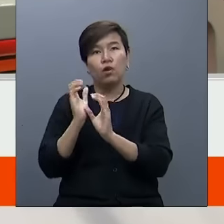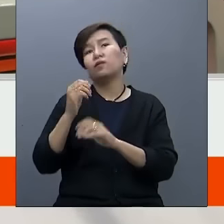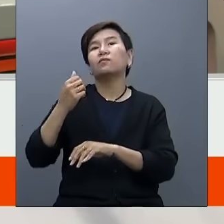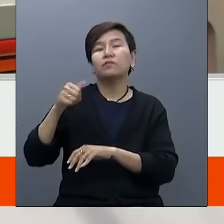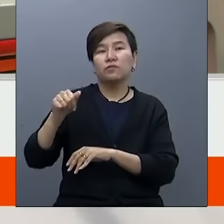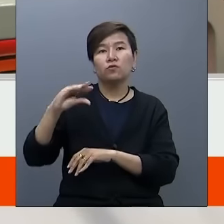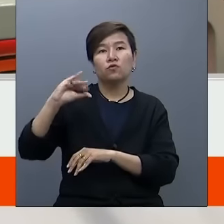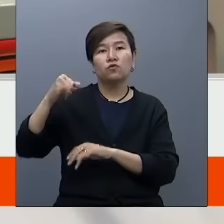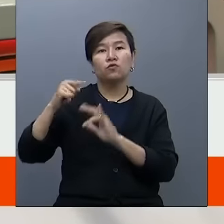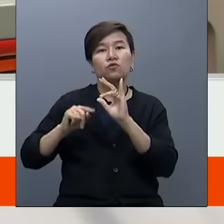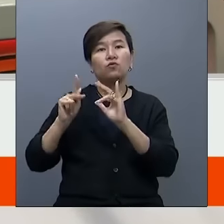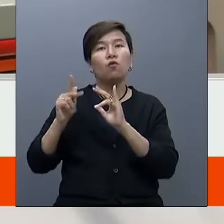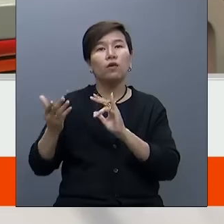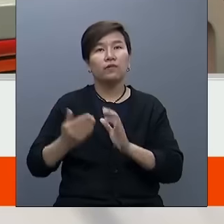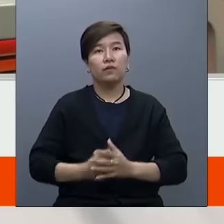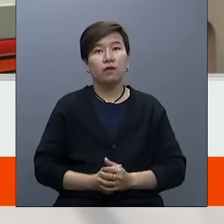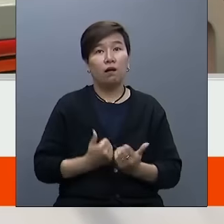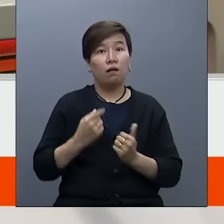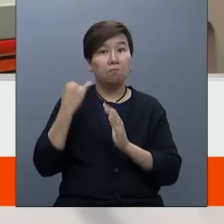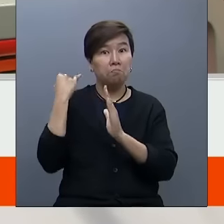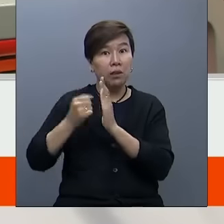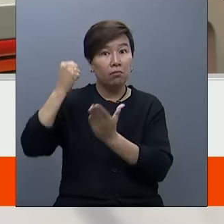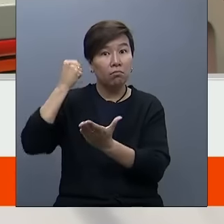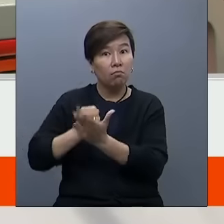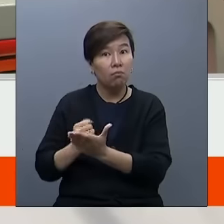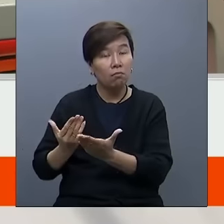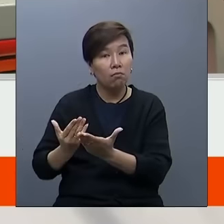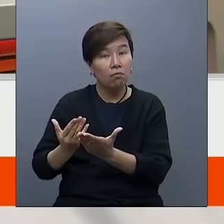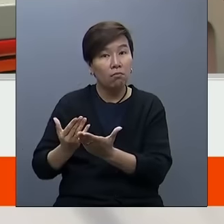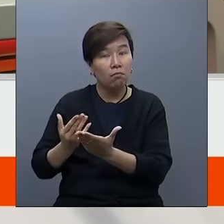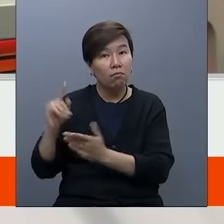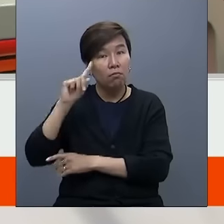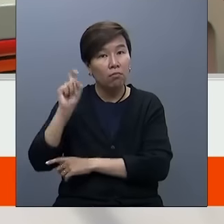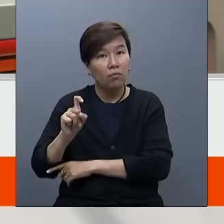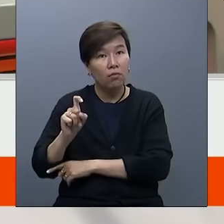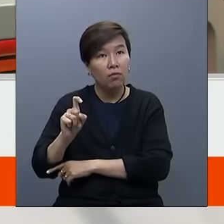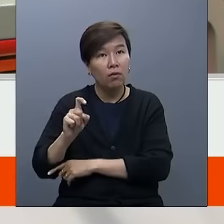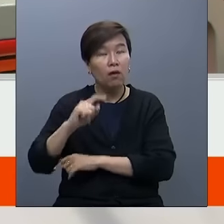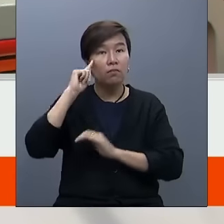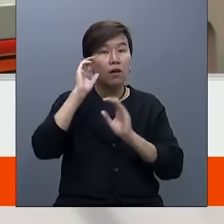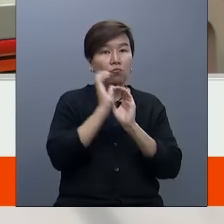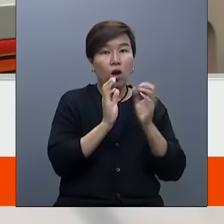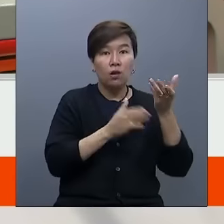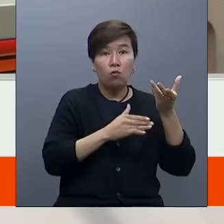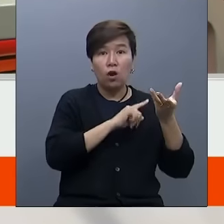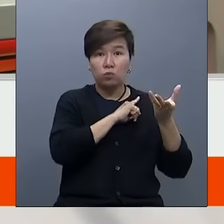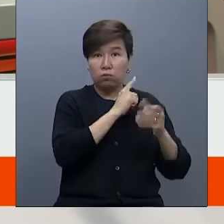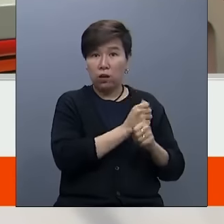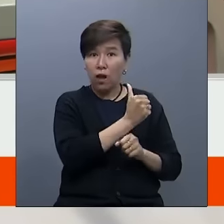ามันเกิดขึ้นแล้วหรือไม่อำนาจหน้าที่มันสามารถที่ตำรวจเตาปูนทำได้หรือเปล่าคะท่านรอง